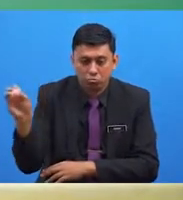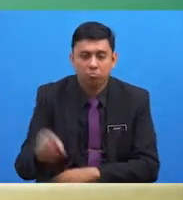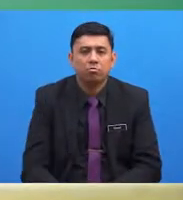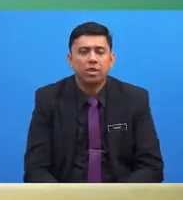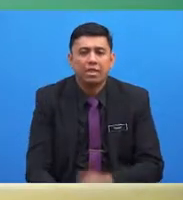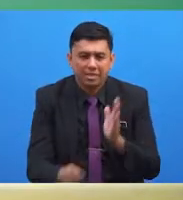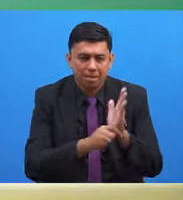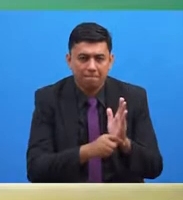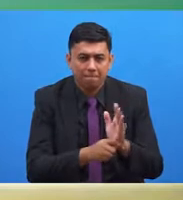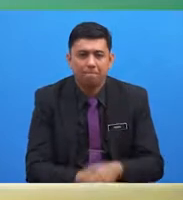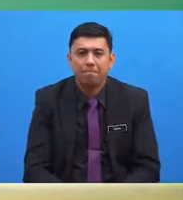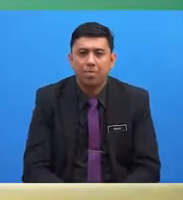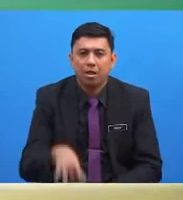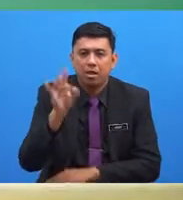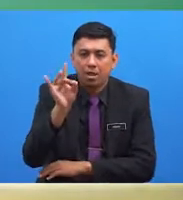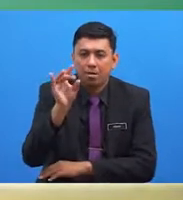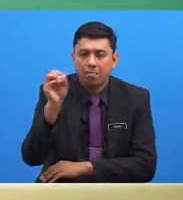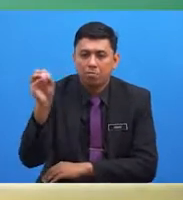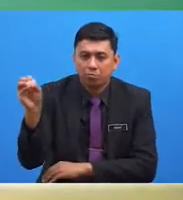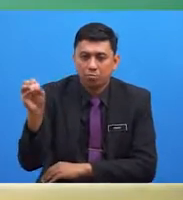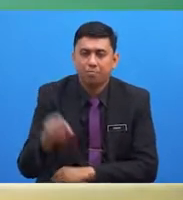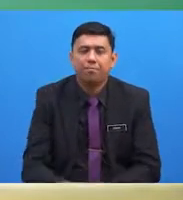RM200 bagi yang belum direkodkan.